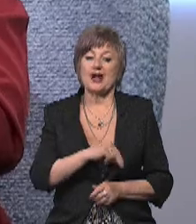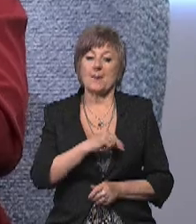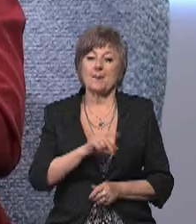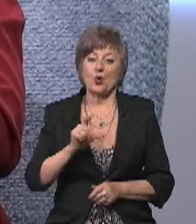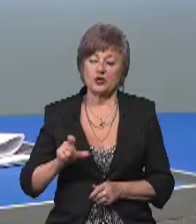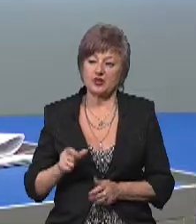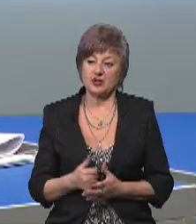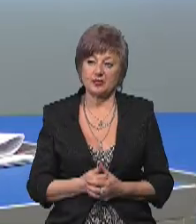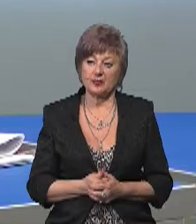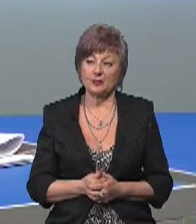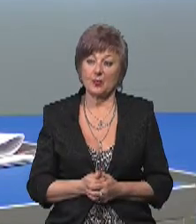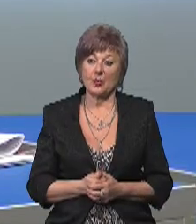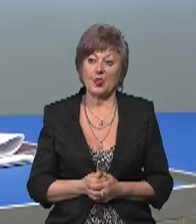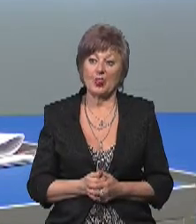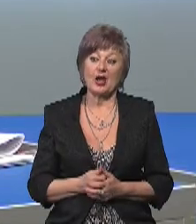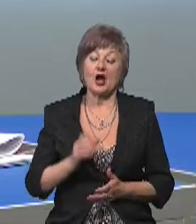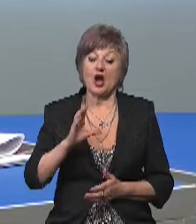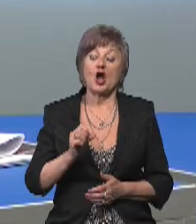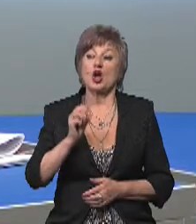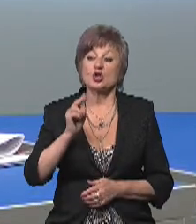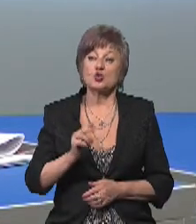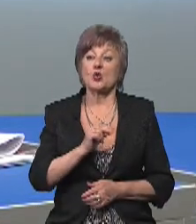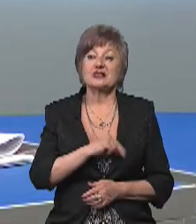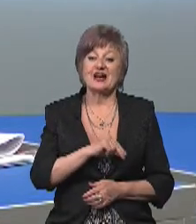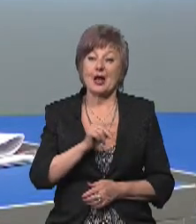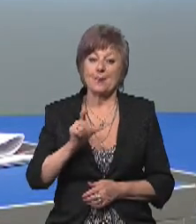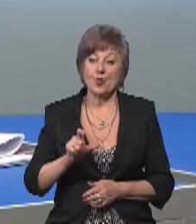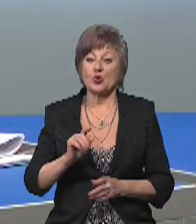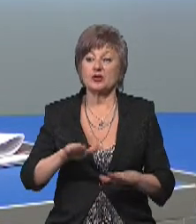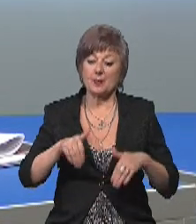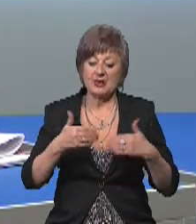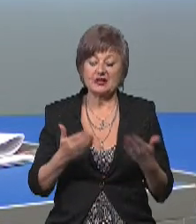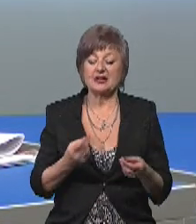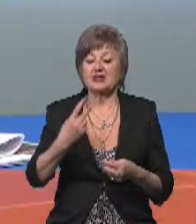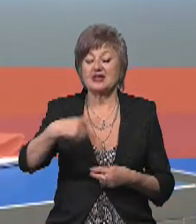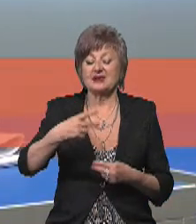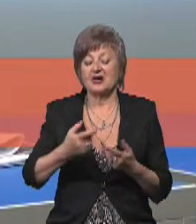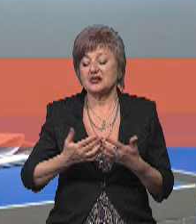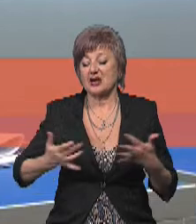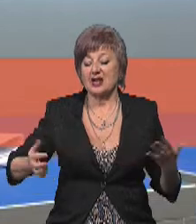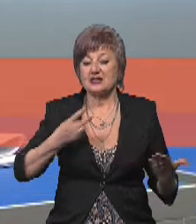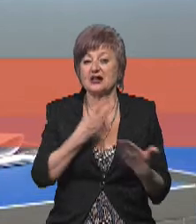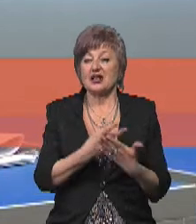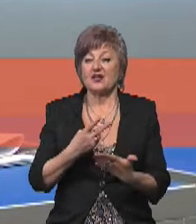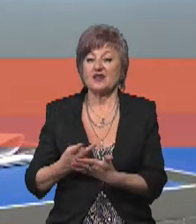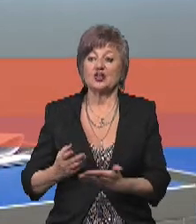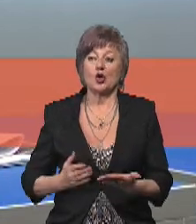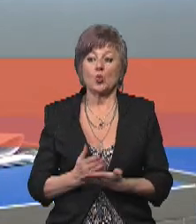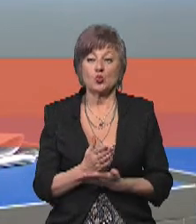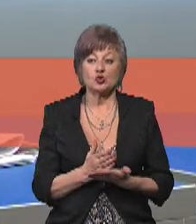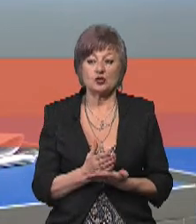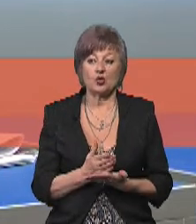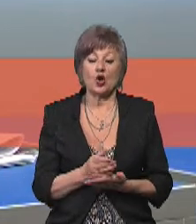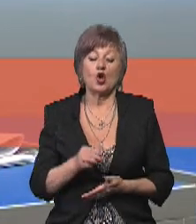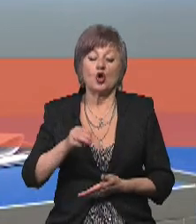підопічним? Соціальні робочі предоставляють більше 20 різних видів услуг.